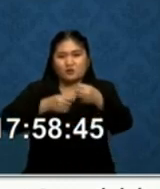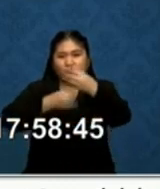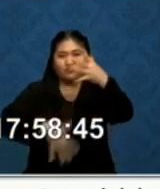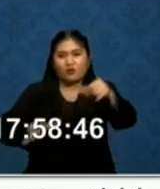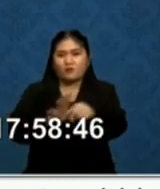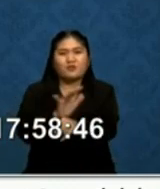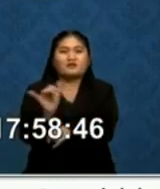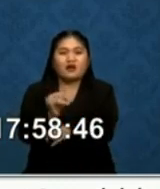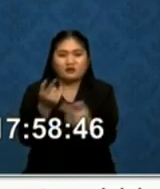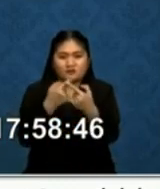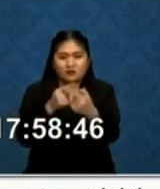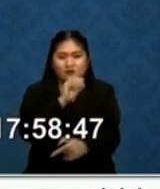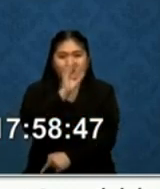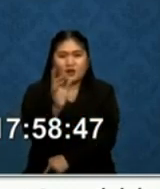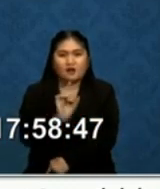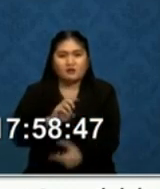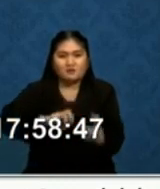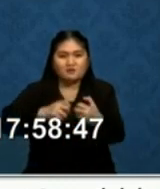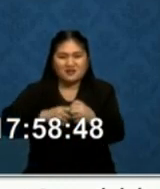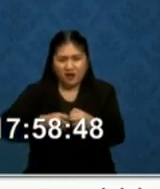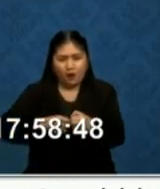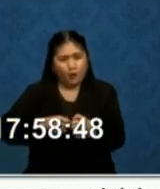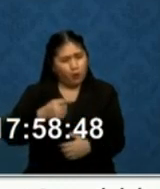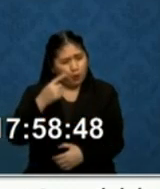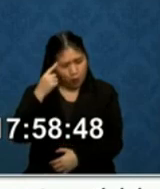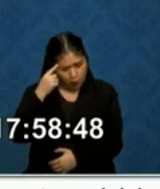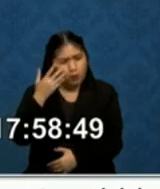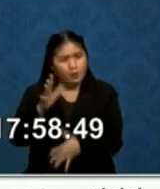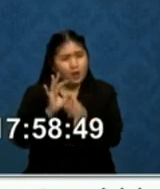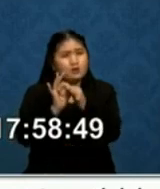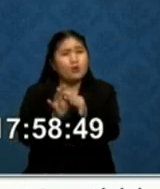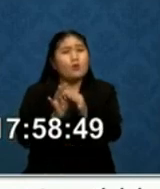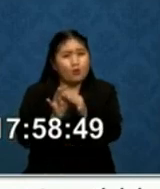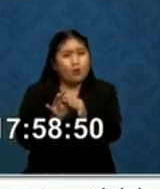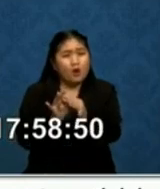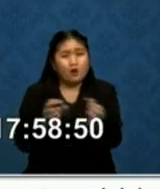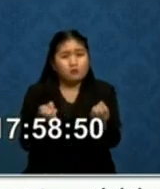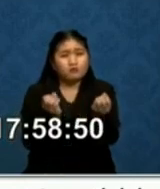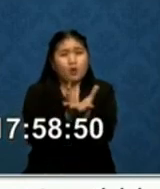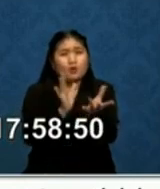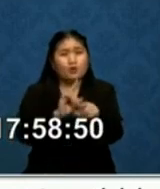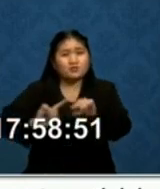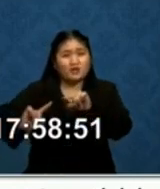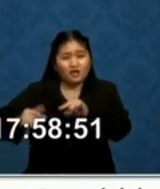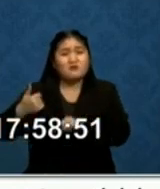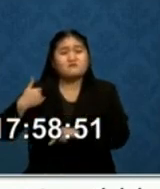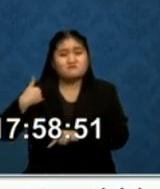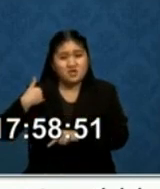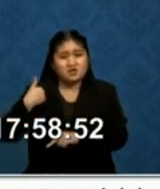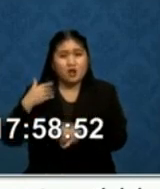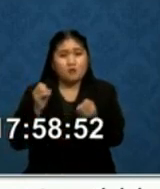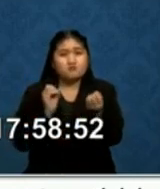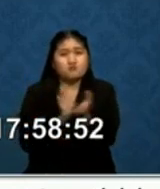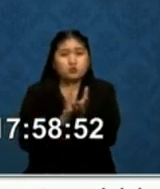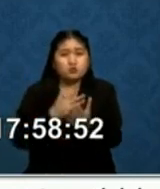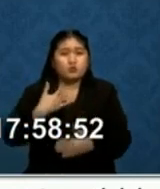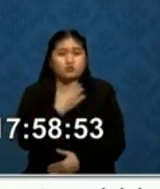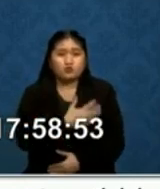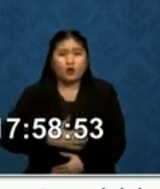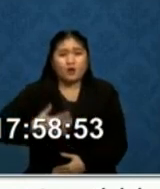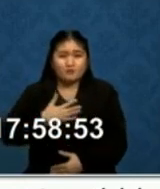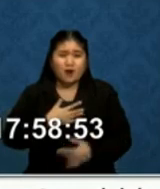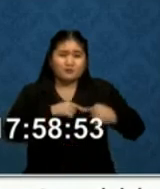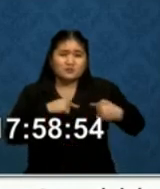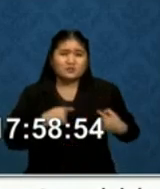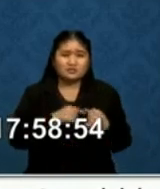ะแต่ต้องแสดงให้เห็นถึงปัญหาที่น่ากังวลใจเป็นอย่างมากและผลกระทบที่เกิดขึ้นที่ส่งผลต่อสุขภาพจิตที่เพื่อน